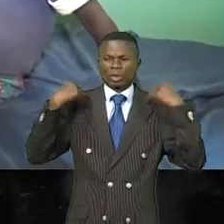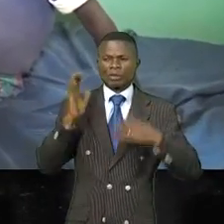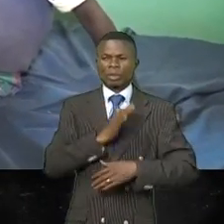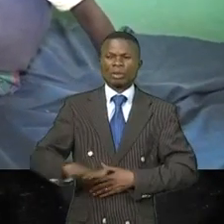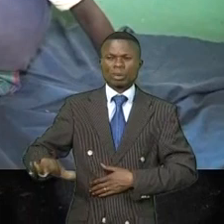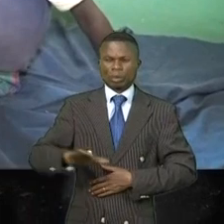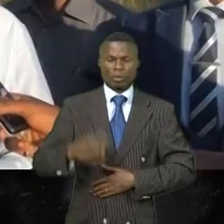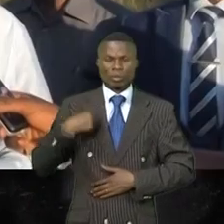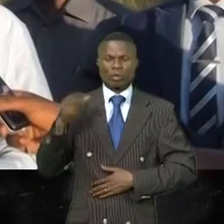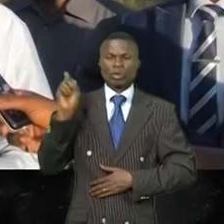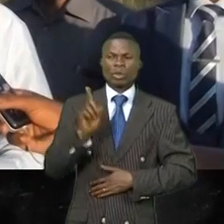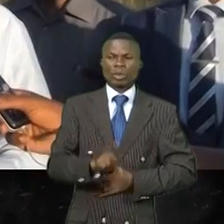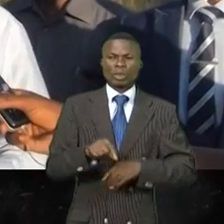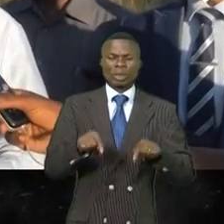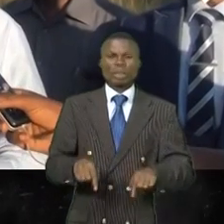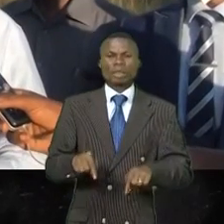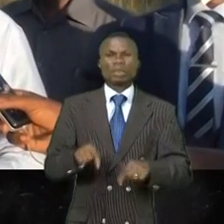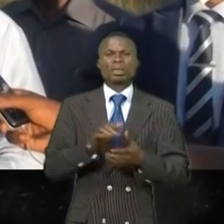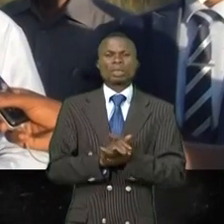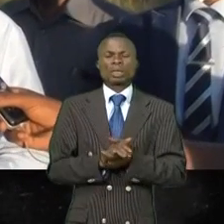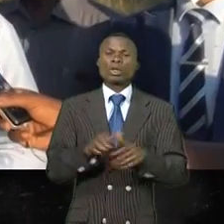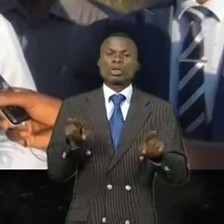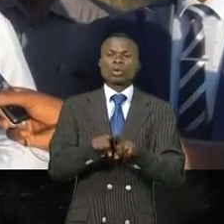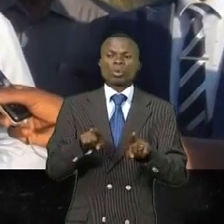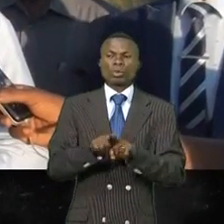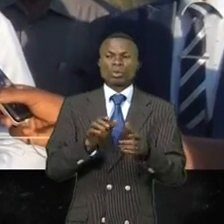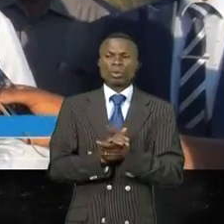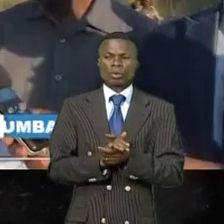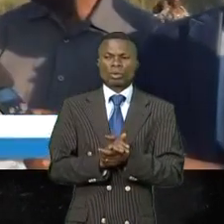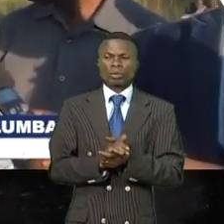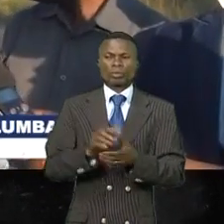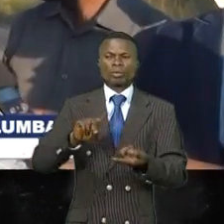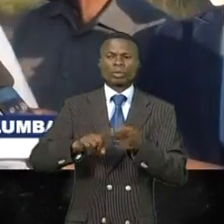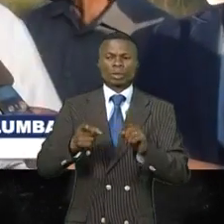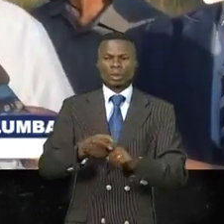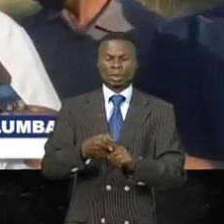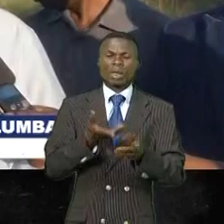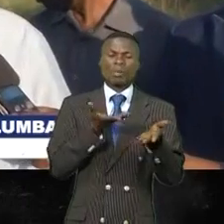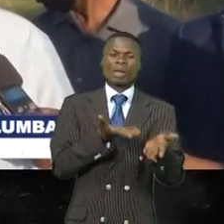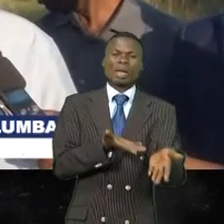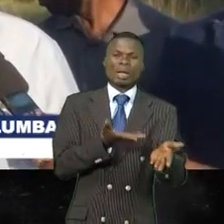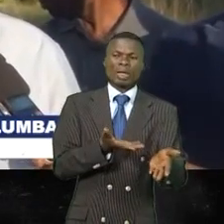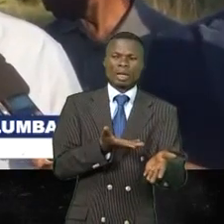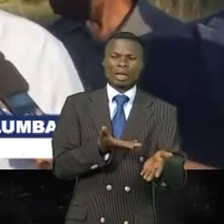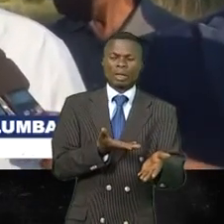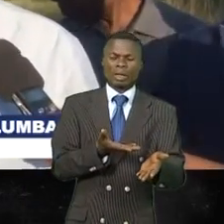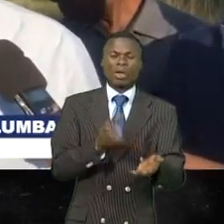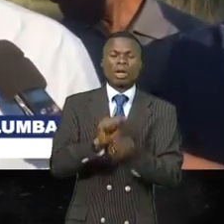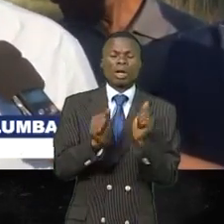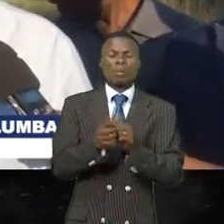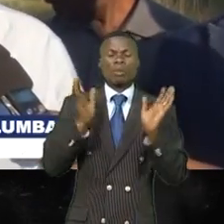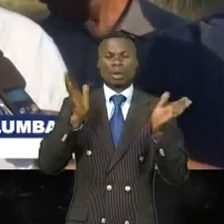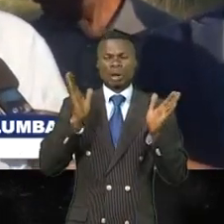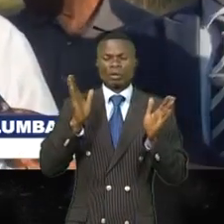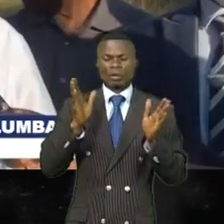Je suis venu ici comme le voisin qui assiste à une tragédie, à